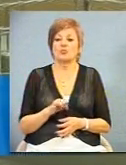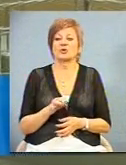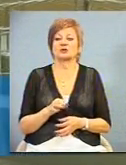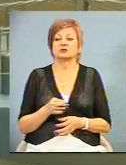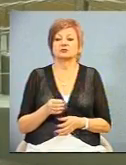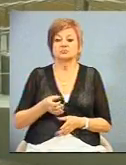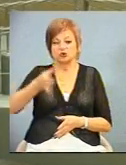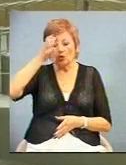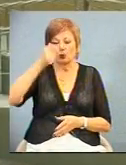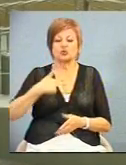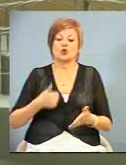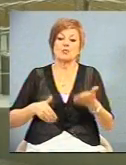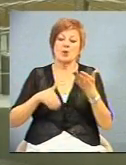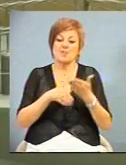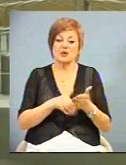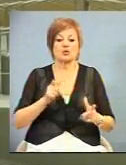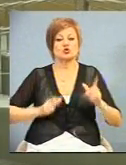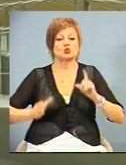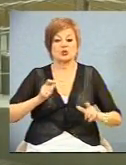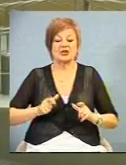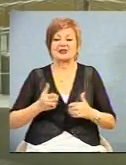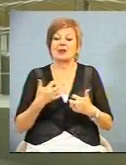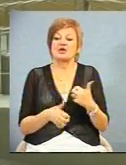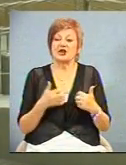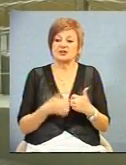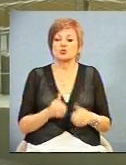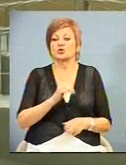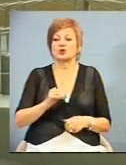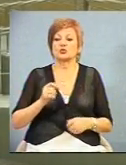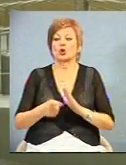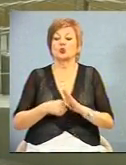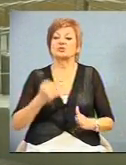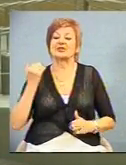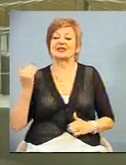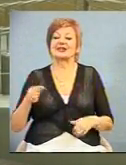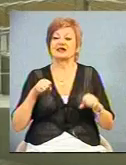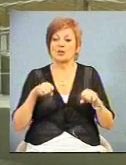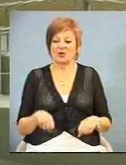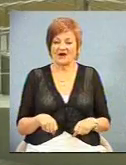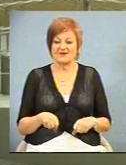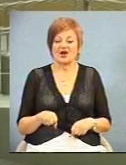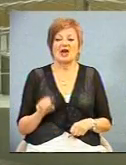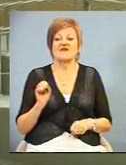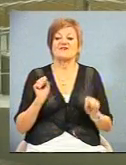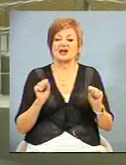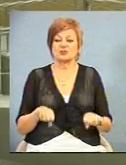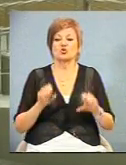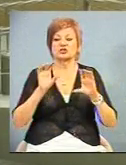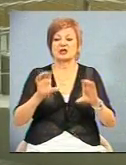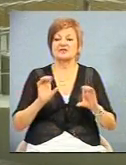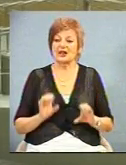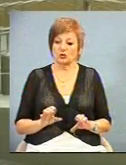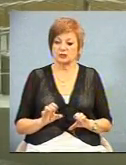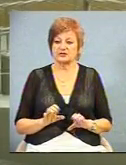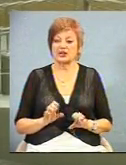помочь нашим студентам Херсона и школьникам узнать их права, их возможностях и законах,